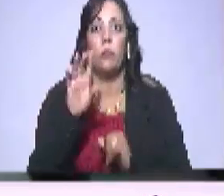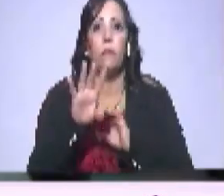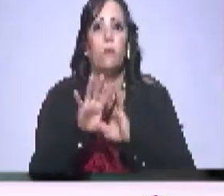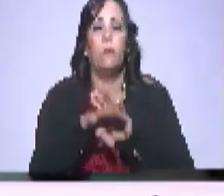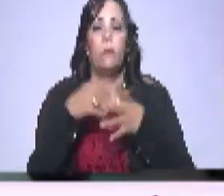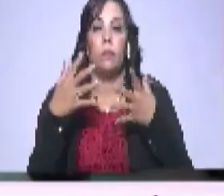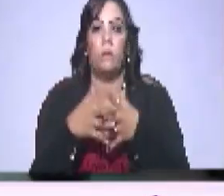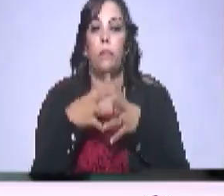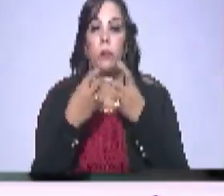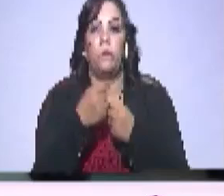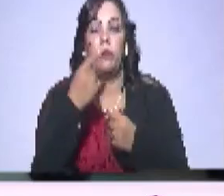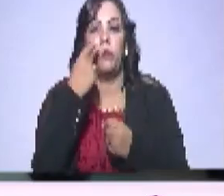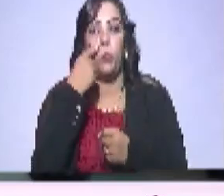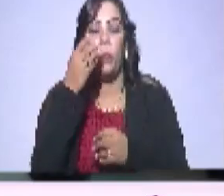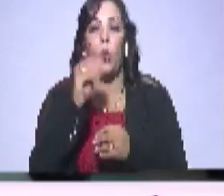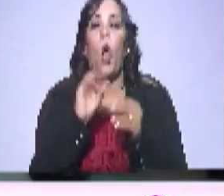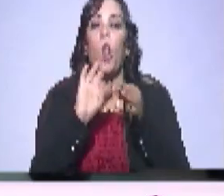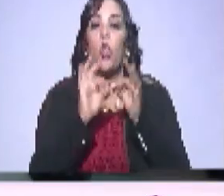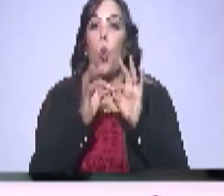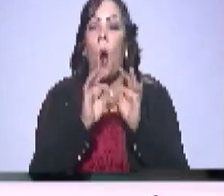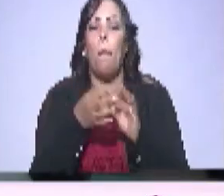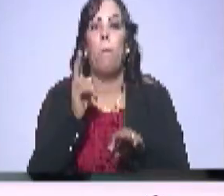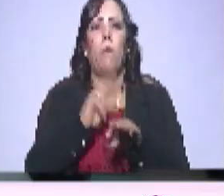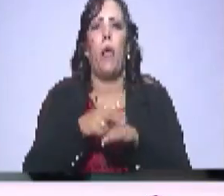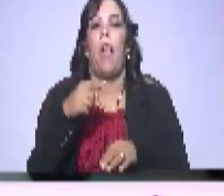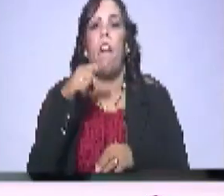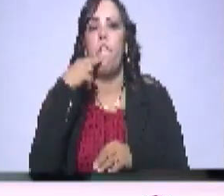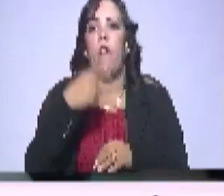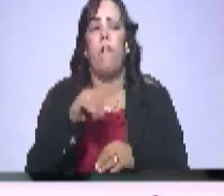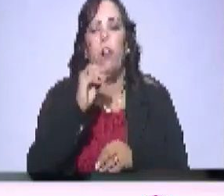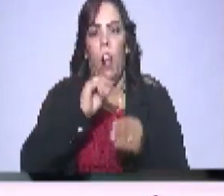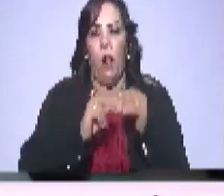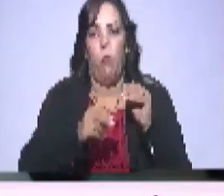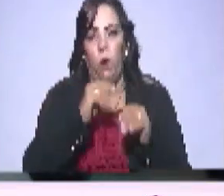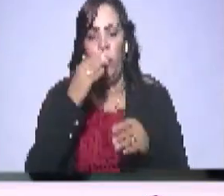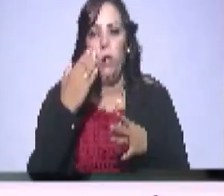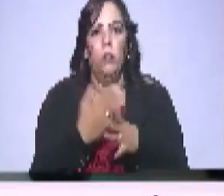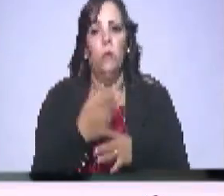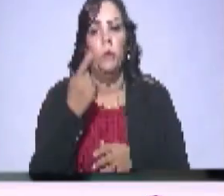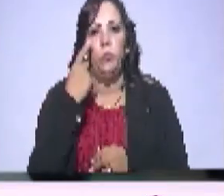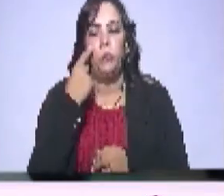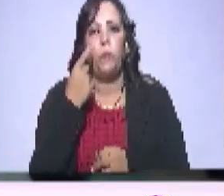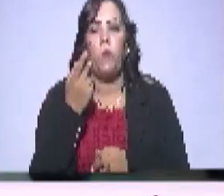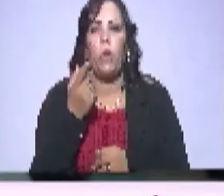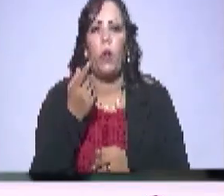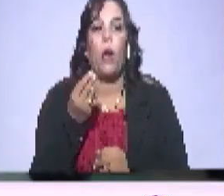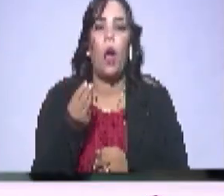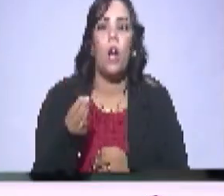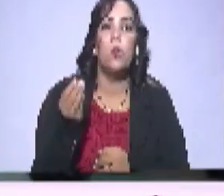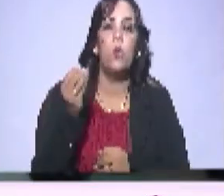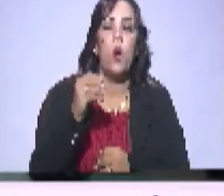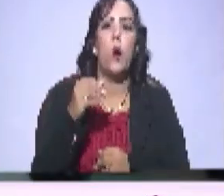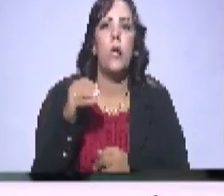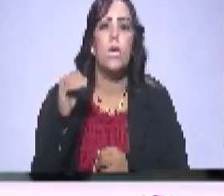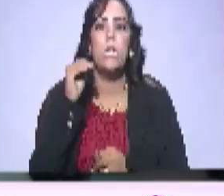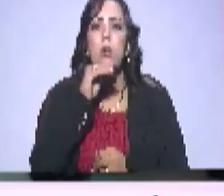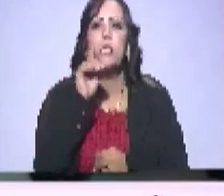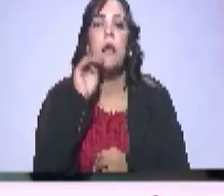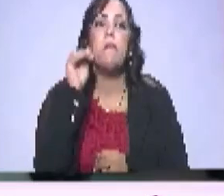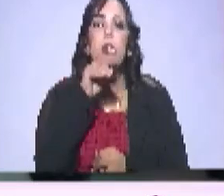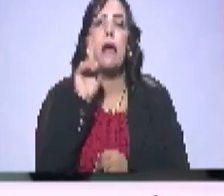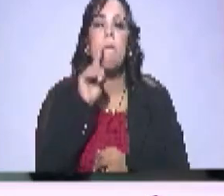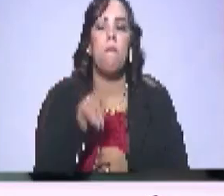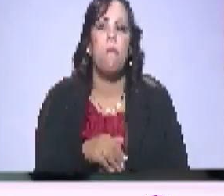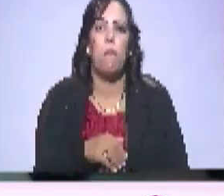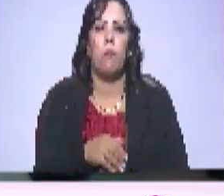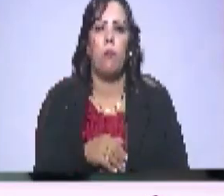الخلطه بتاعتها حطينا الثوم والفلفل الالوان، حطيت ايه تاني يا شيف؟ نحط بس نزود شويه سمسم. حطيت ايه تاني؟